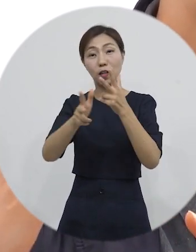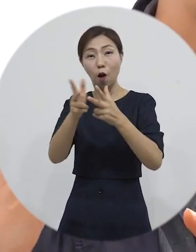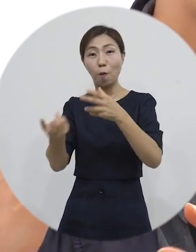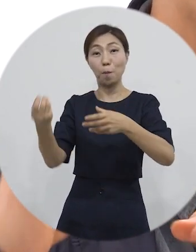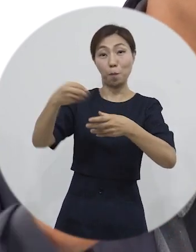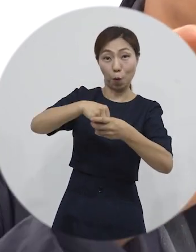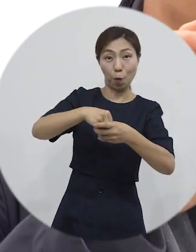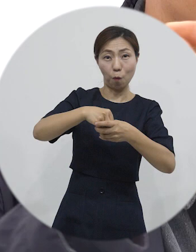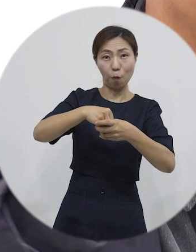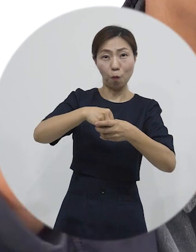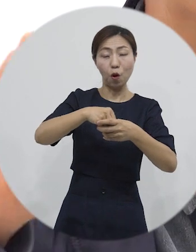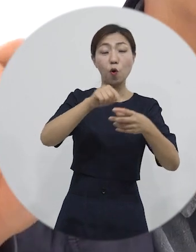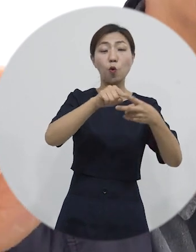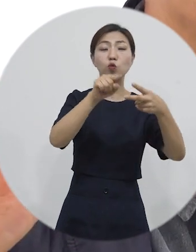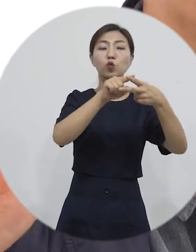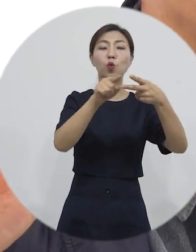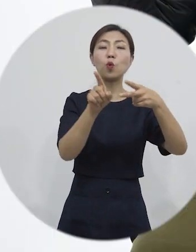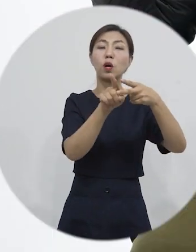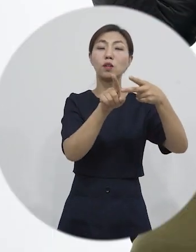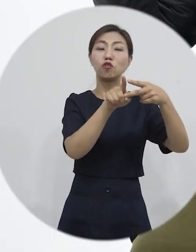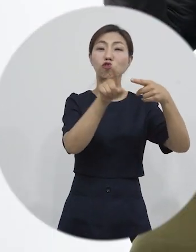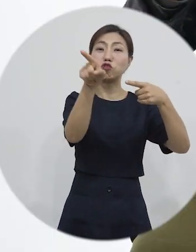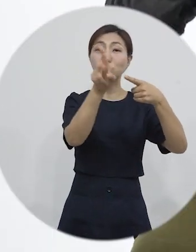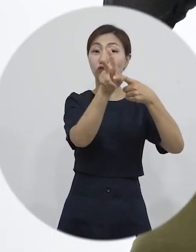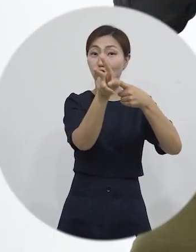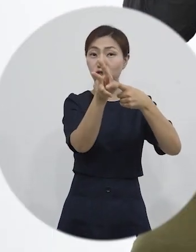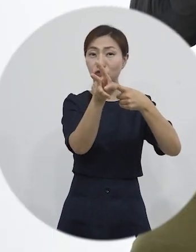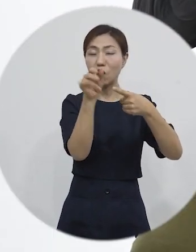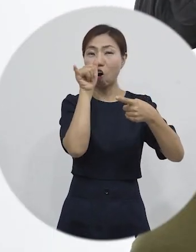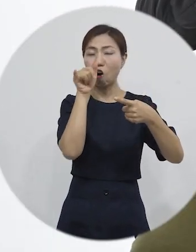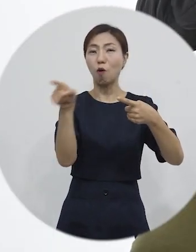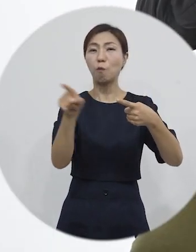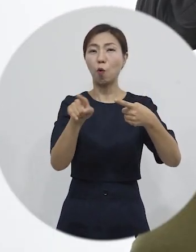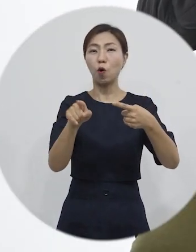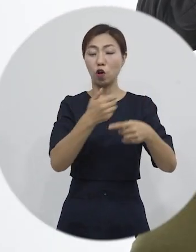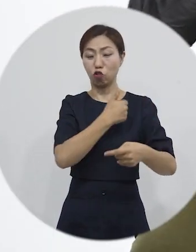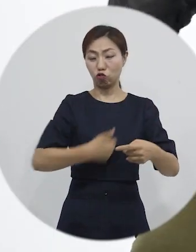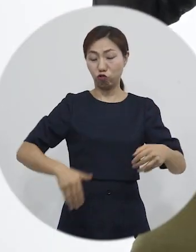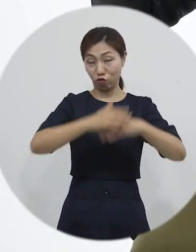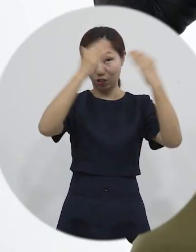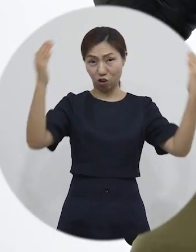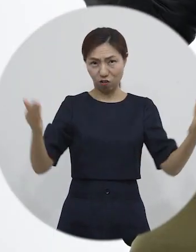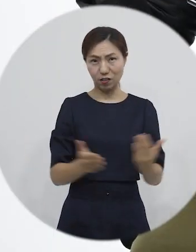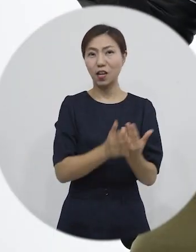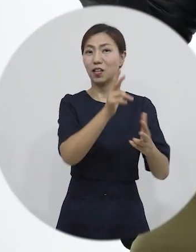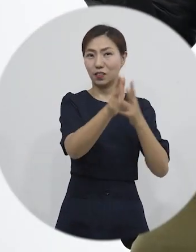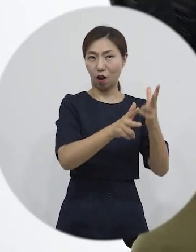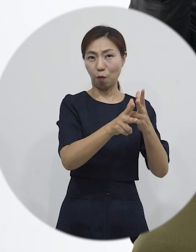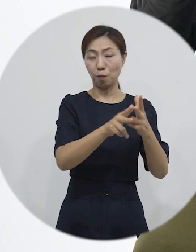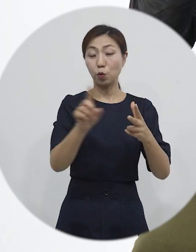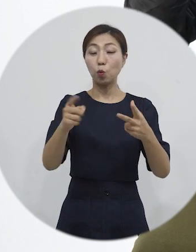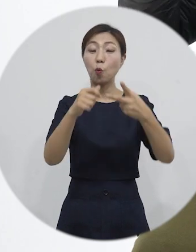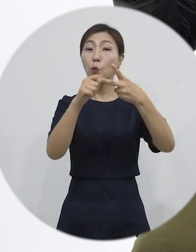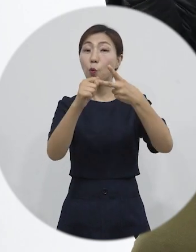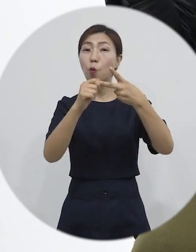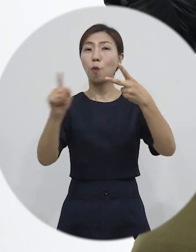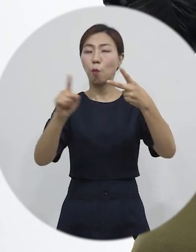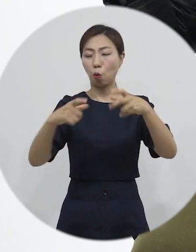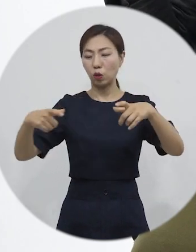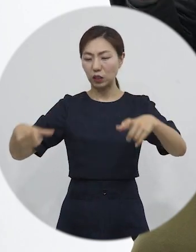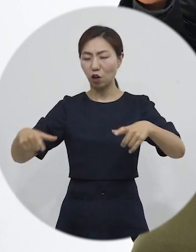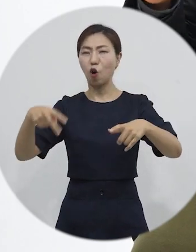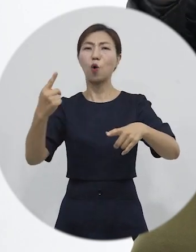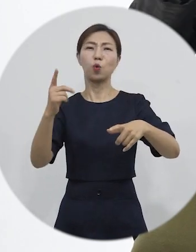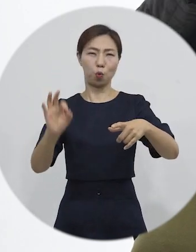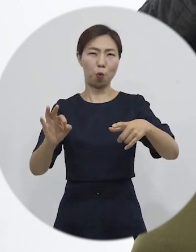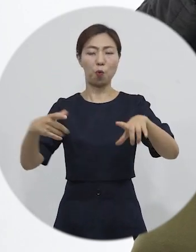제도가 있는데 이거는 크게 두 가지로 또 나눠집니다. 하나는 구 전체 사업, 하나는 동사업, 이런 식으로 또 나눠지게 되죠.